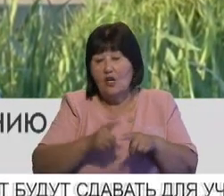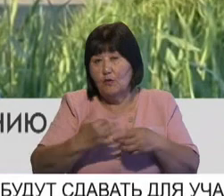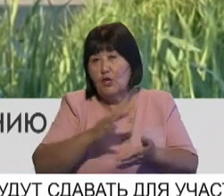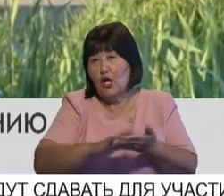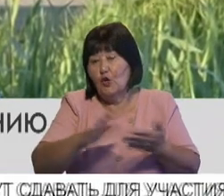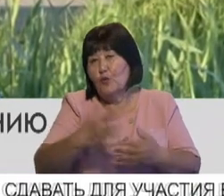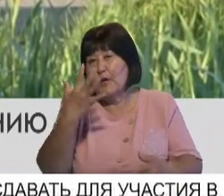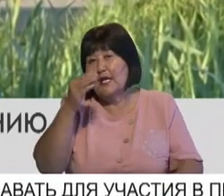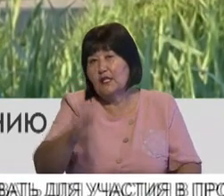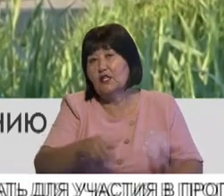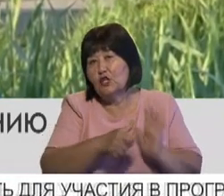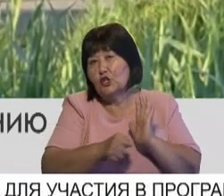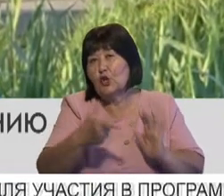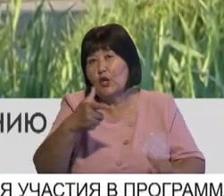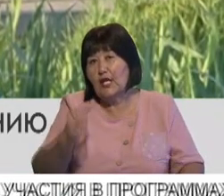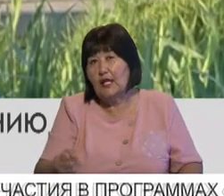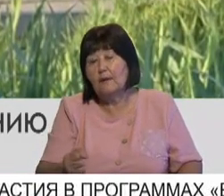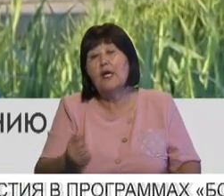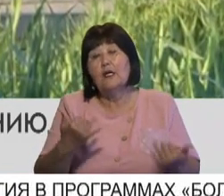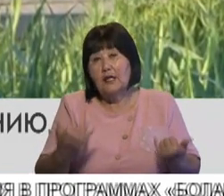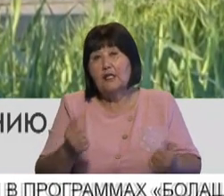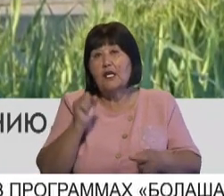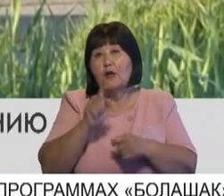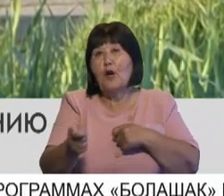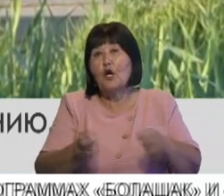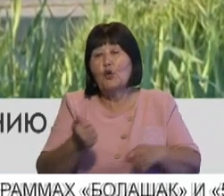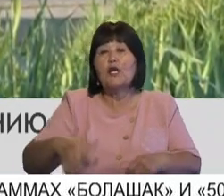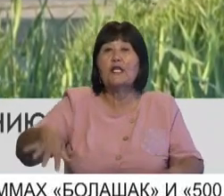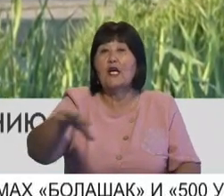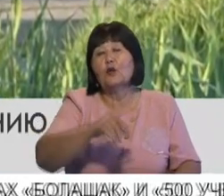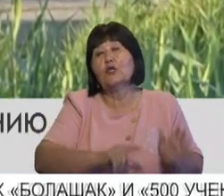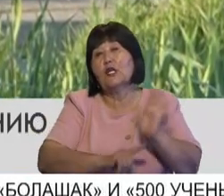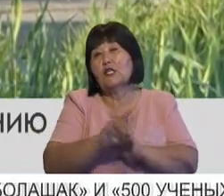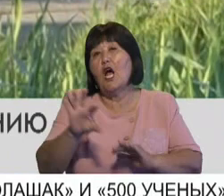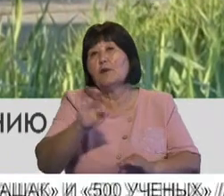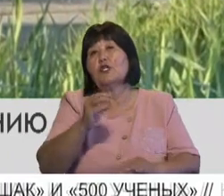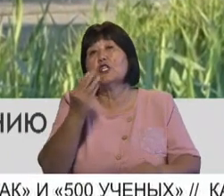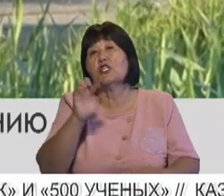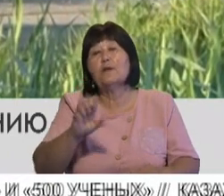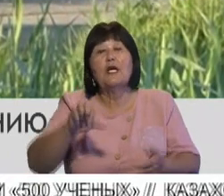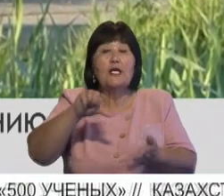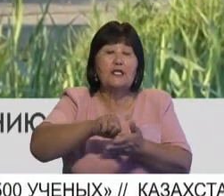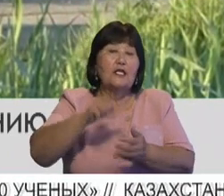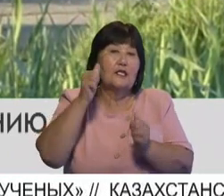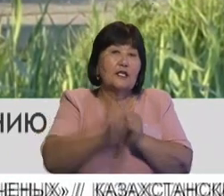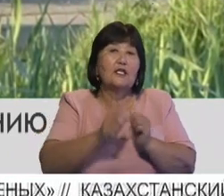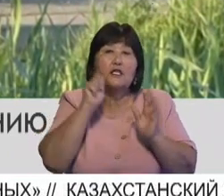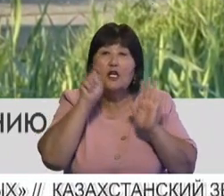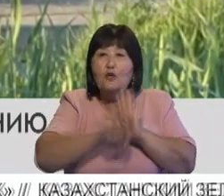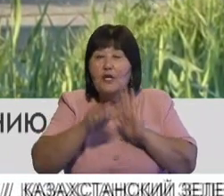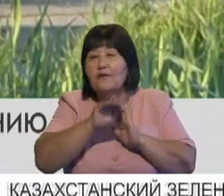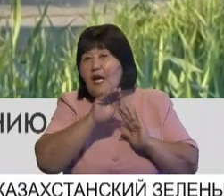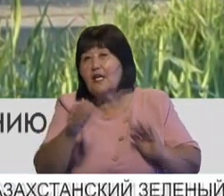обработано 5.600 Гаро Согласно поручению руководителя региона создан областной штаб члены штаба ежедневно проверяют